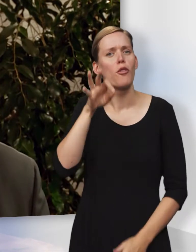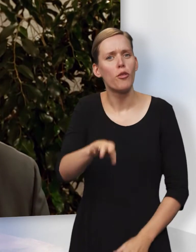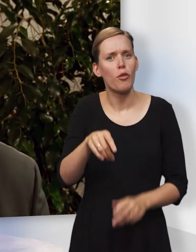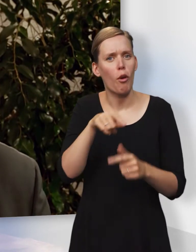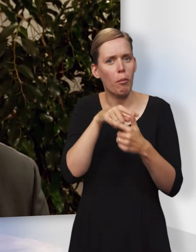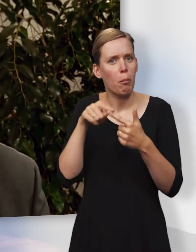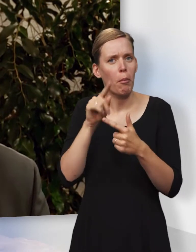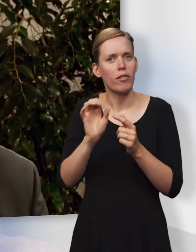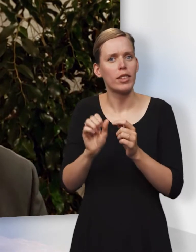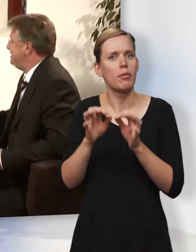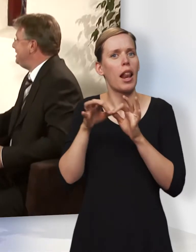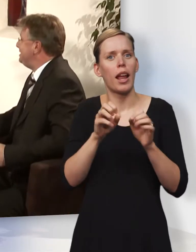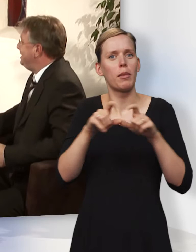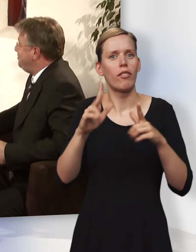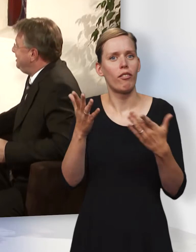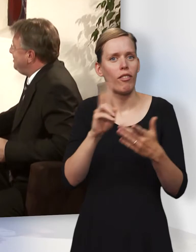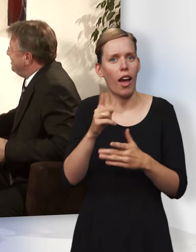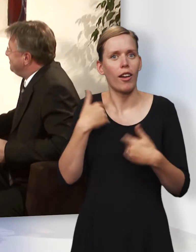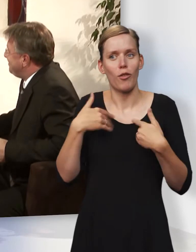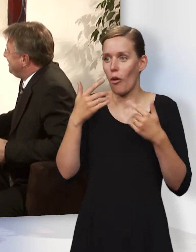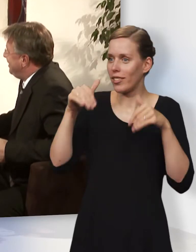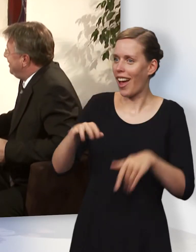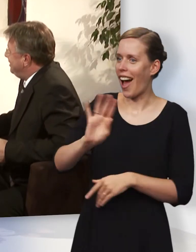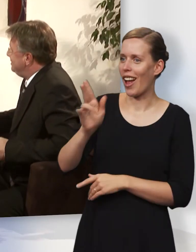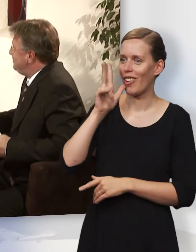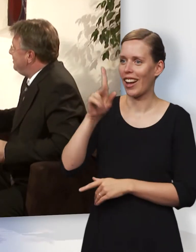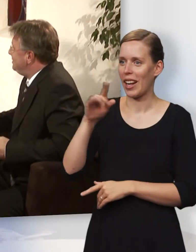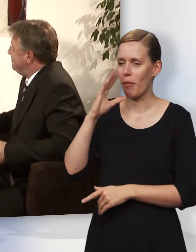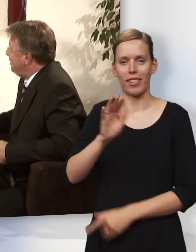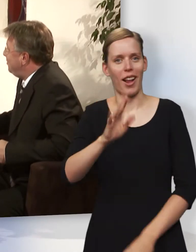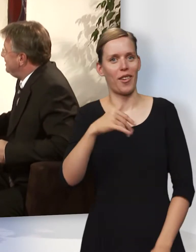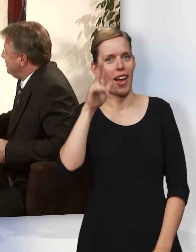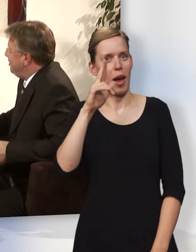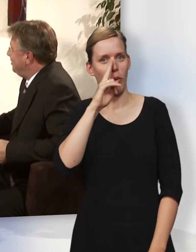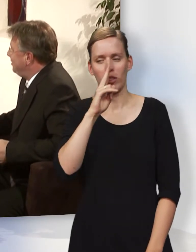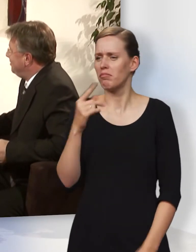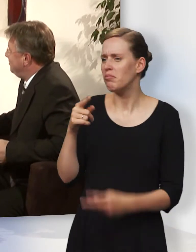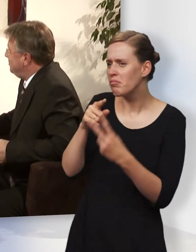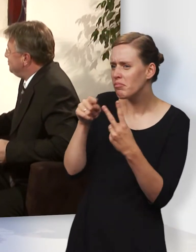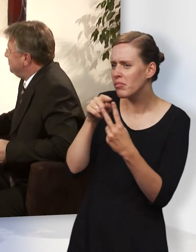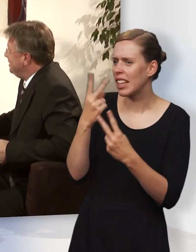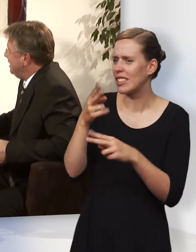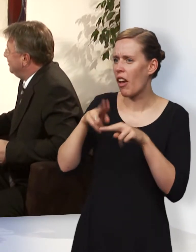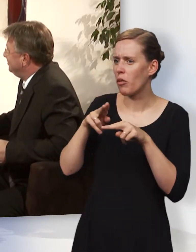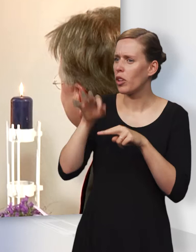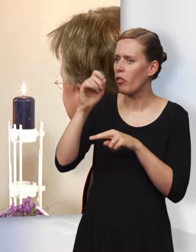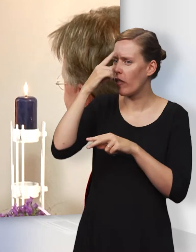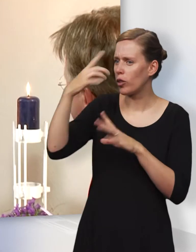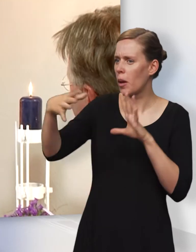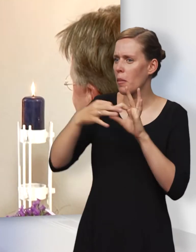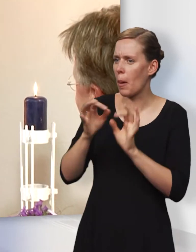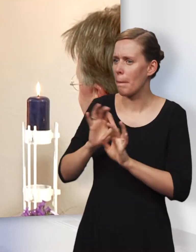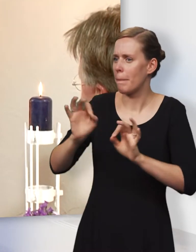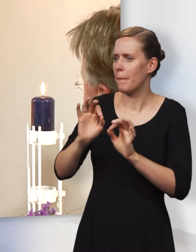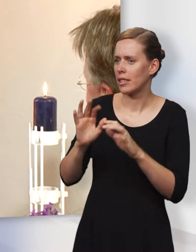das Leitbild ist. Ich freue mich, dass Sie da sind. Hallo, Herr Klemann. Hallo, Herr Bräuning. Diese 2 Wirte, wer kommt Ihrer Philosophie näher?